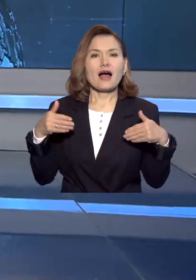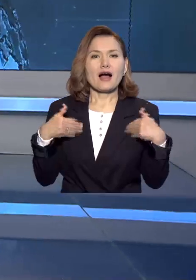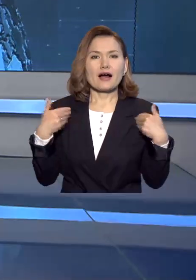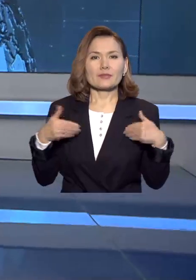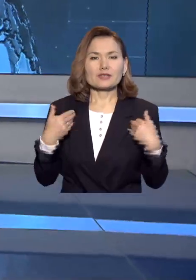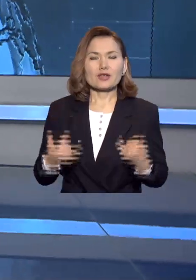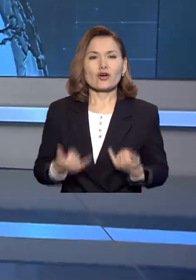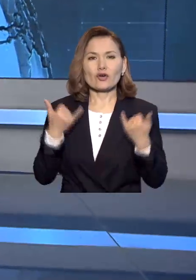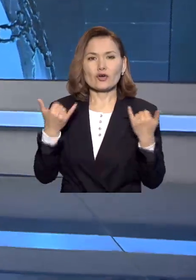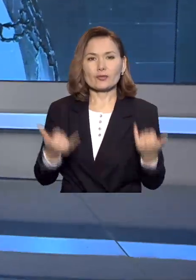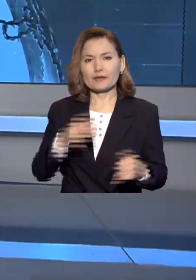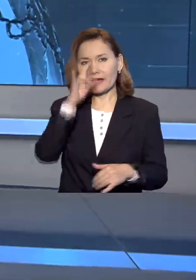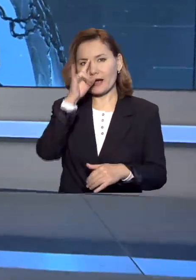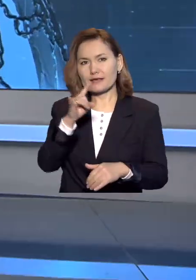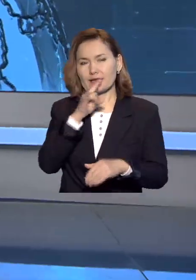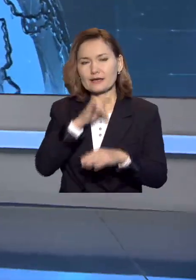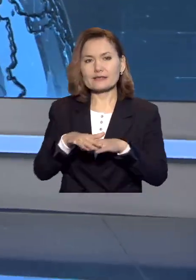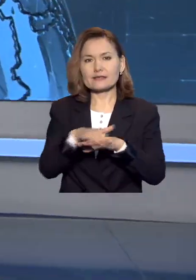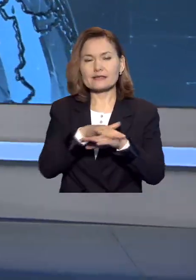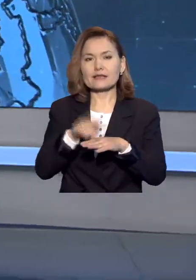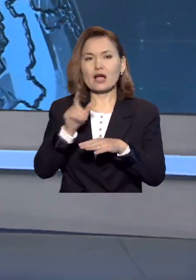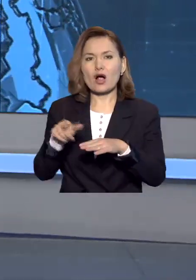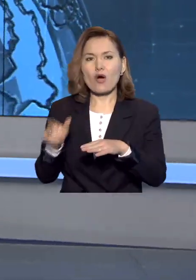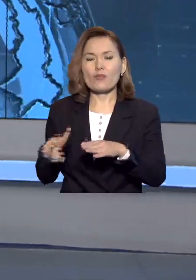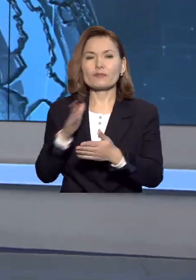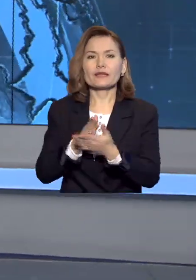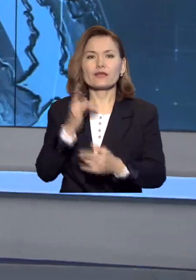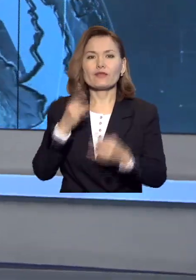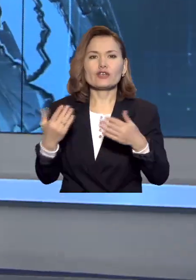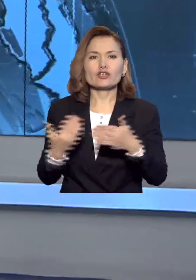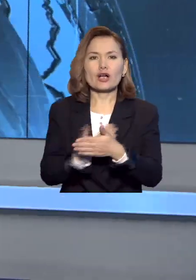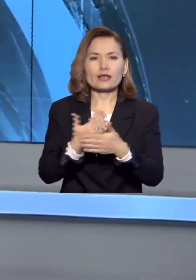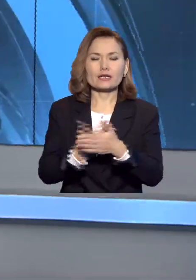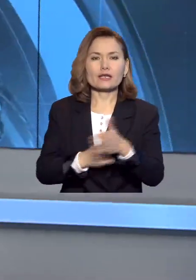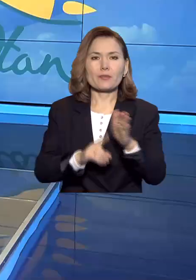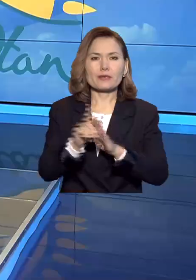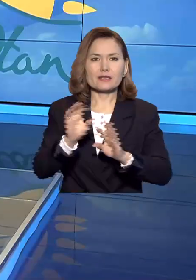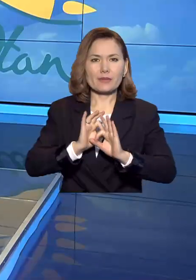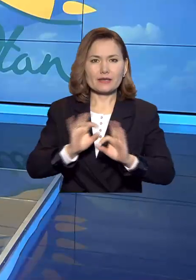Армысыздар, Ұлттық арнаның тікелей эфирінде ақпарат, студияда Саламат Омаш, сурдодармада Самал Нұрым.